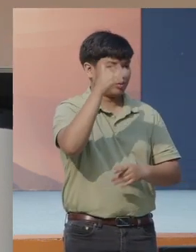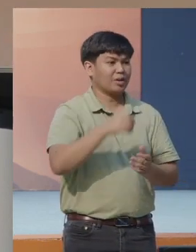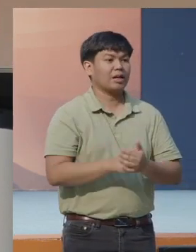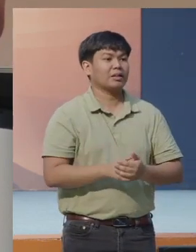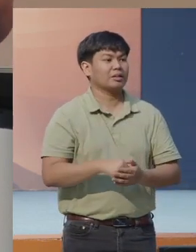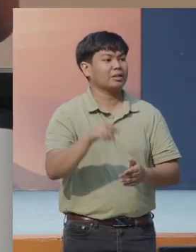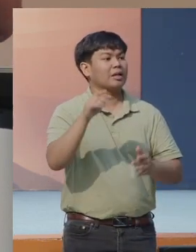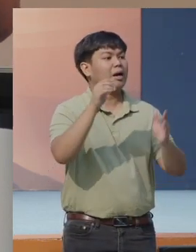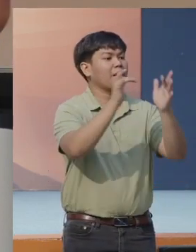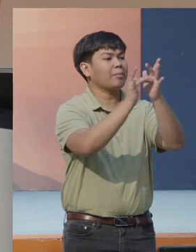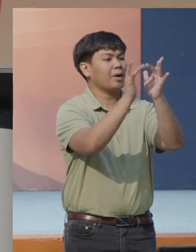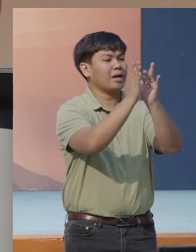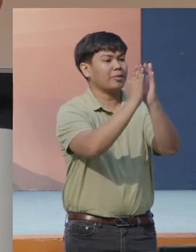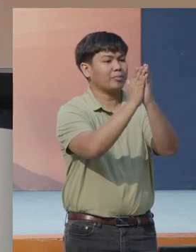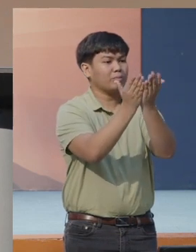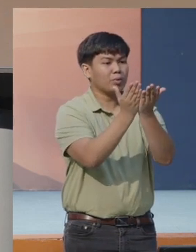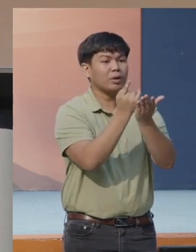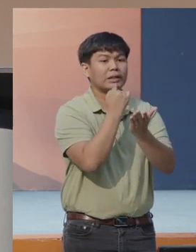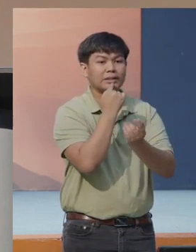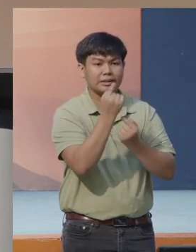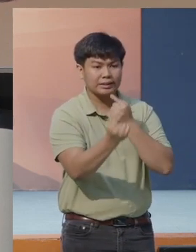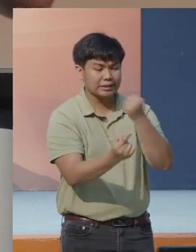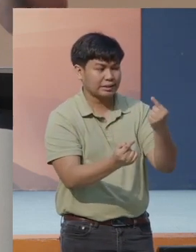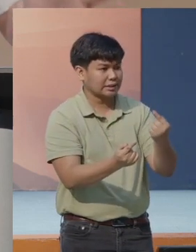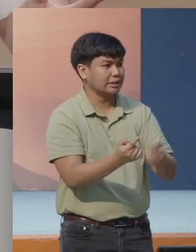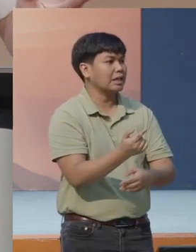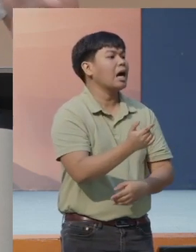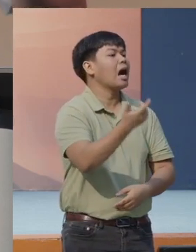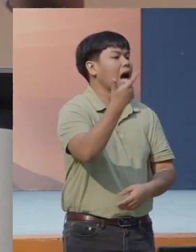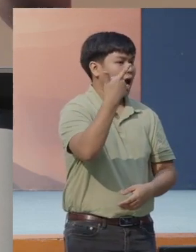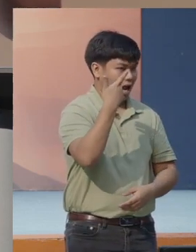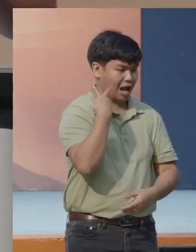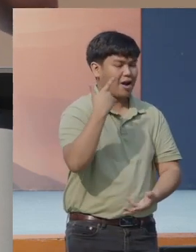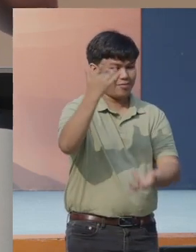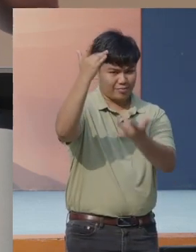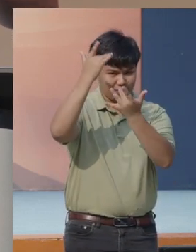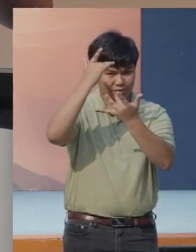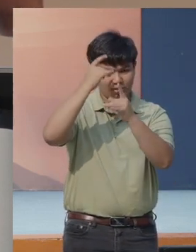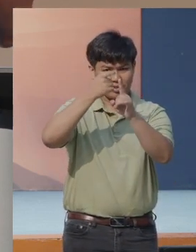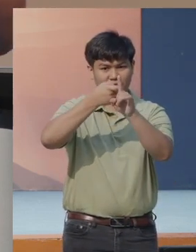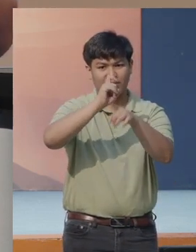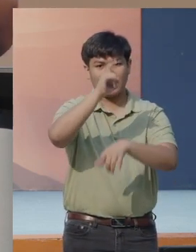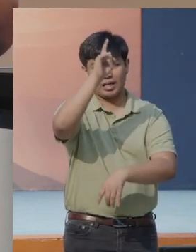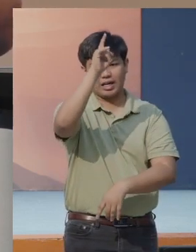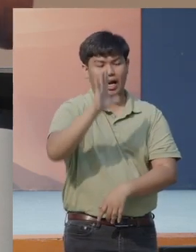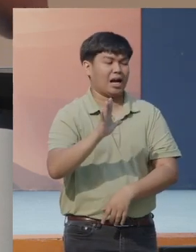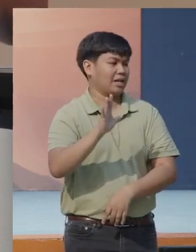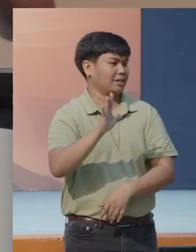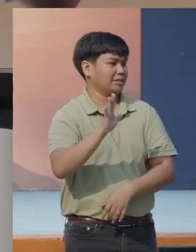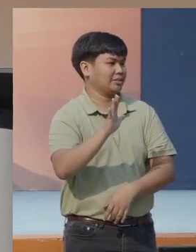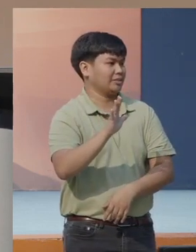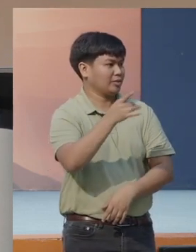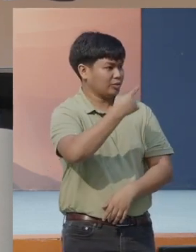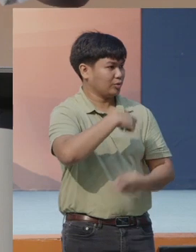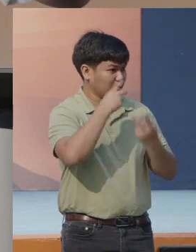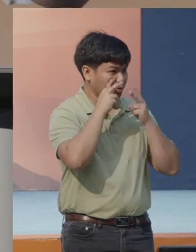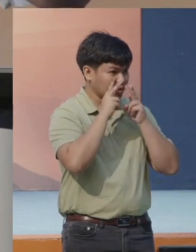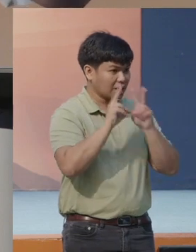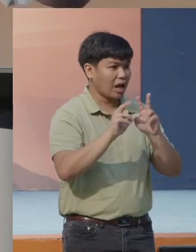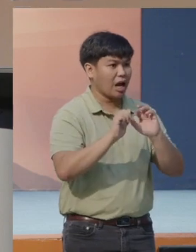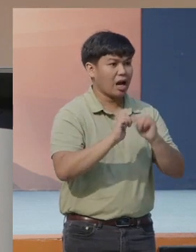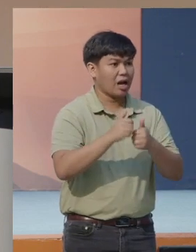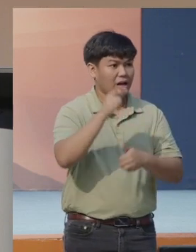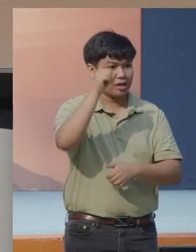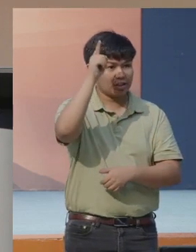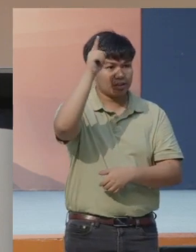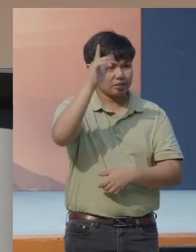atin ng Bible na ganito na lang ang mercy ng Lord, no? Kita natin ito sa kung paano siniguro ng